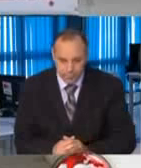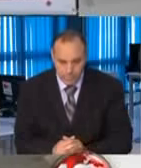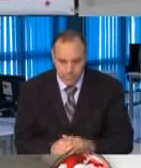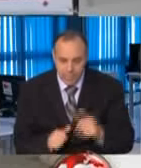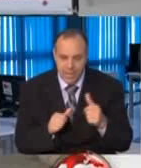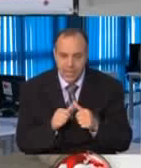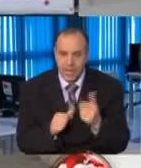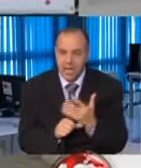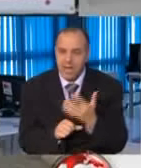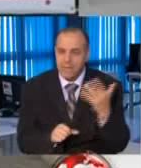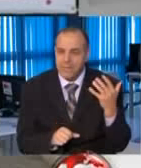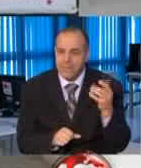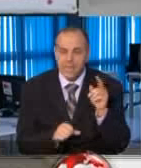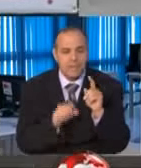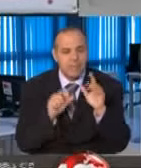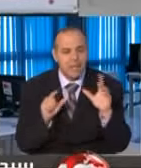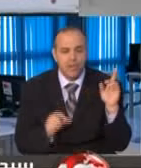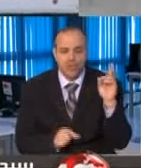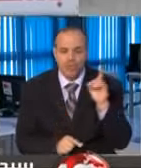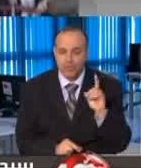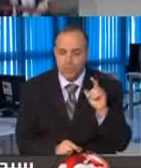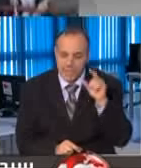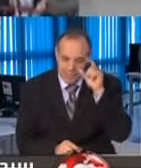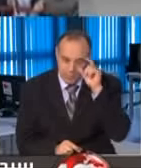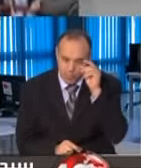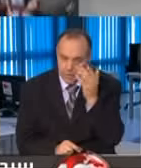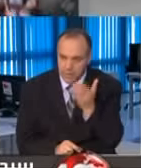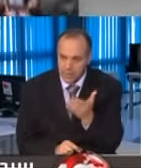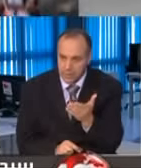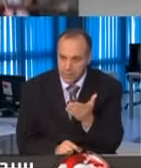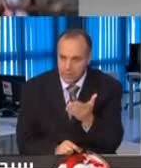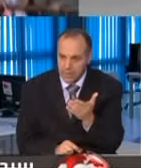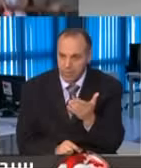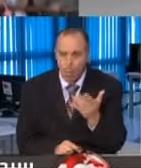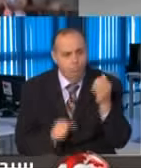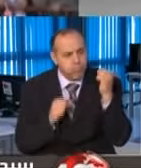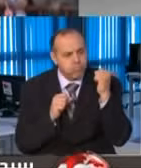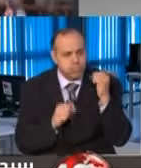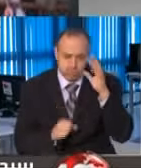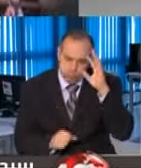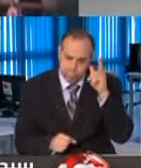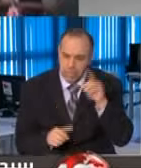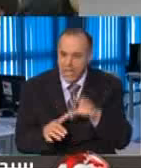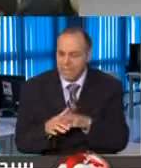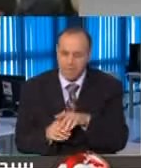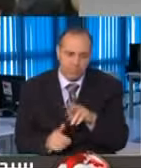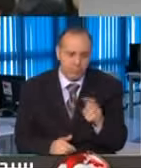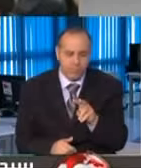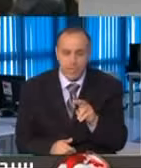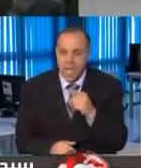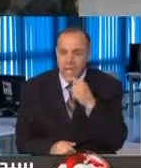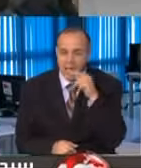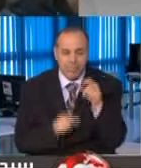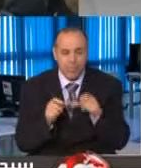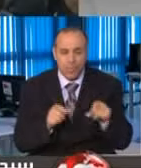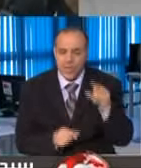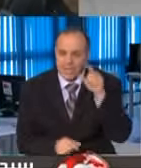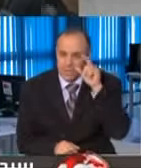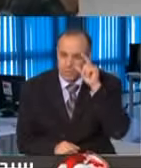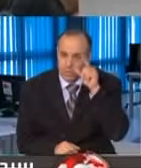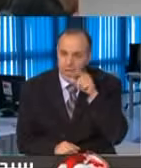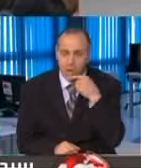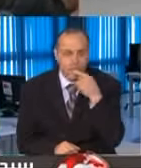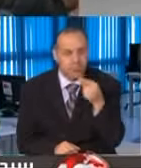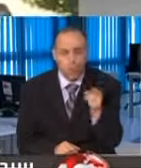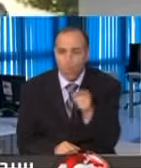الذكرى الخامسة لثورة 17 ديسمبر بسيدي بوزيد كانت احتجاجا في شكل احتفال، فقد عبر أهالي سيدي بوزيد عن